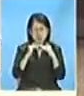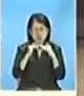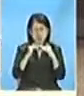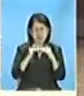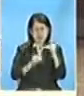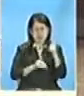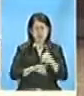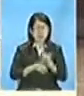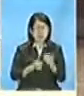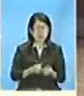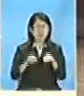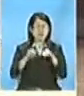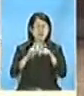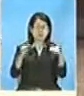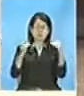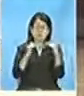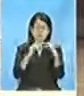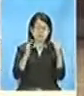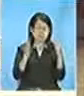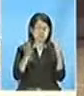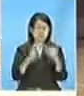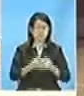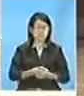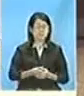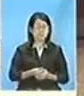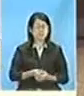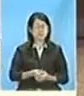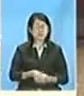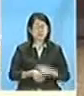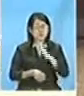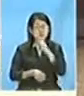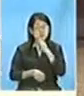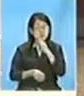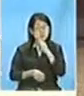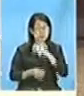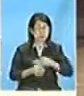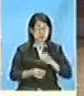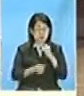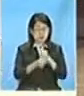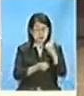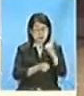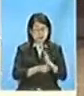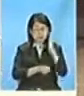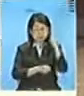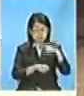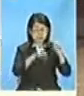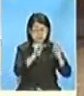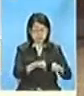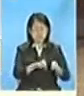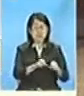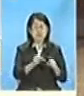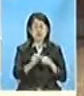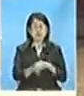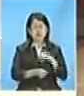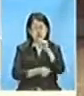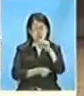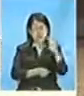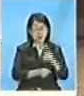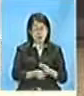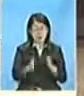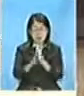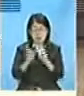ยู่ในขณะนี้มิฉะนั้นแล้วการนำมติวุฒิมติวิบวุฒิมากล่าวอ้าง